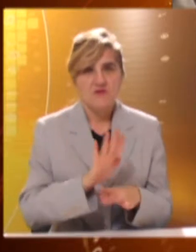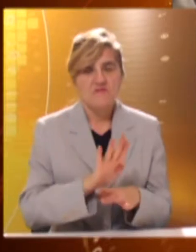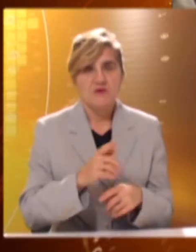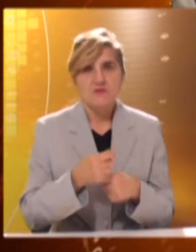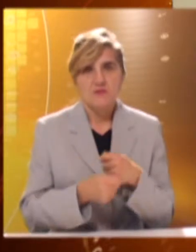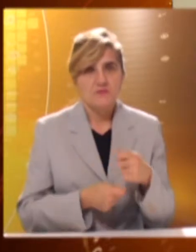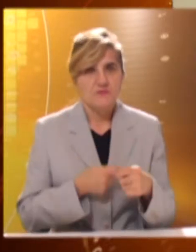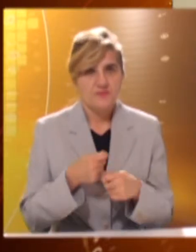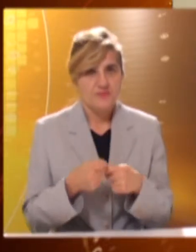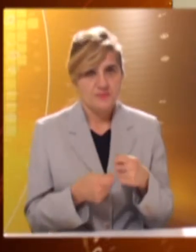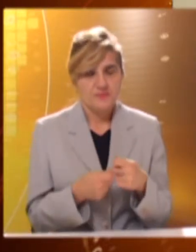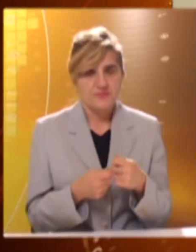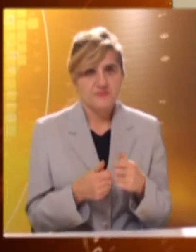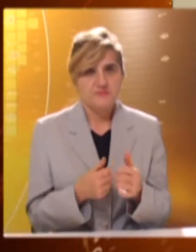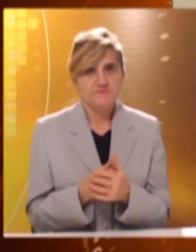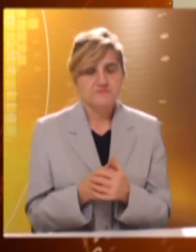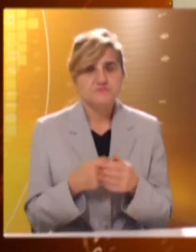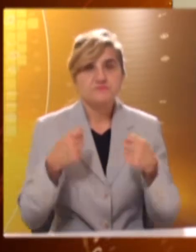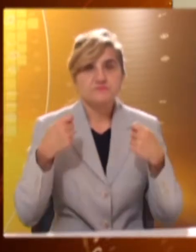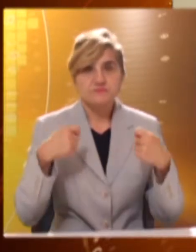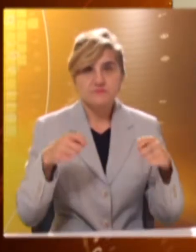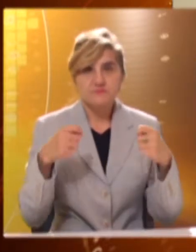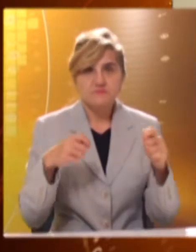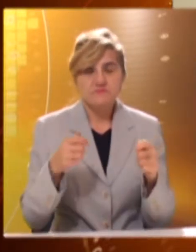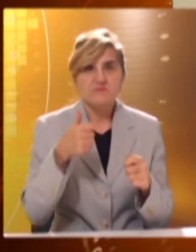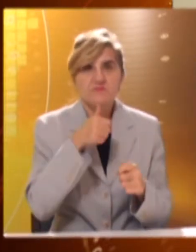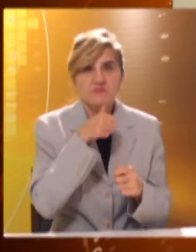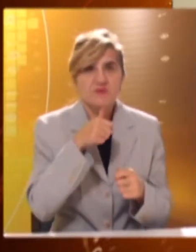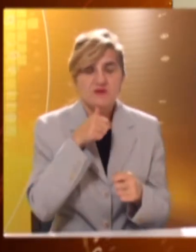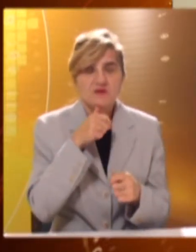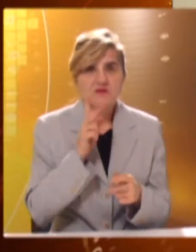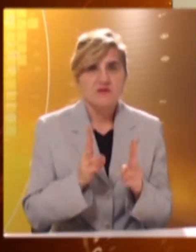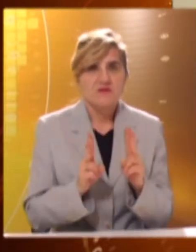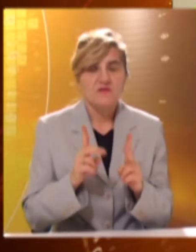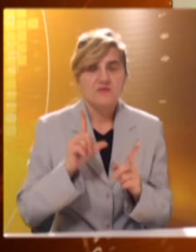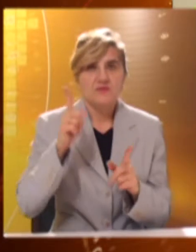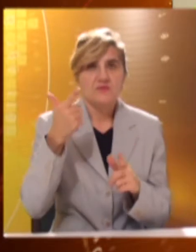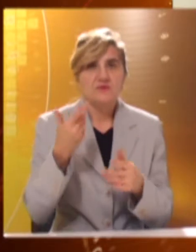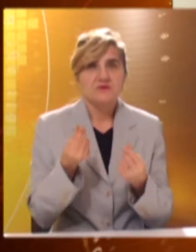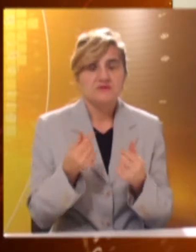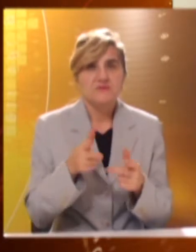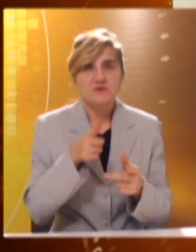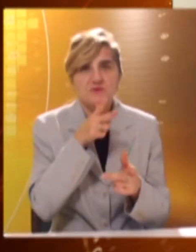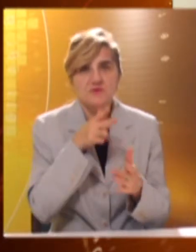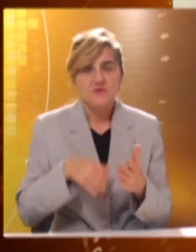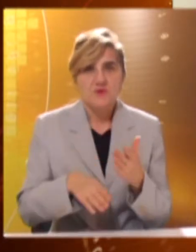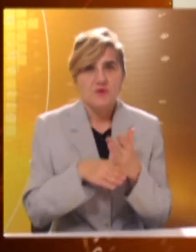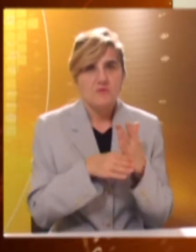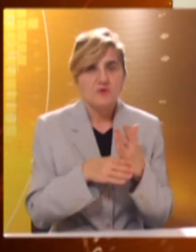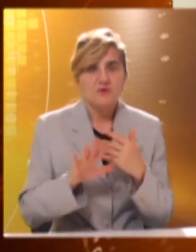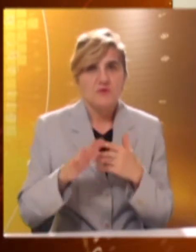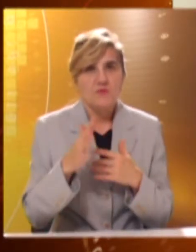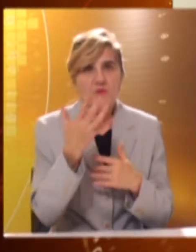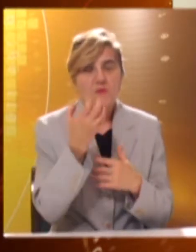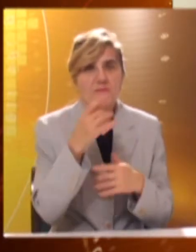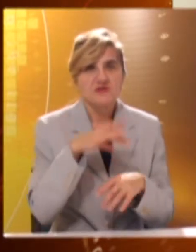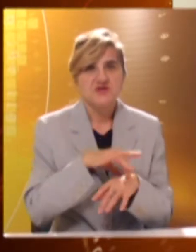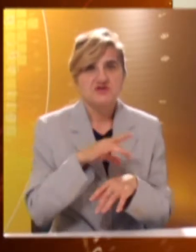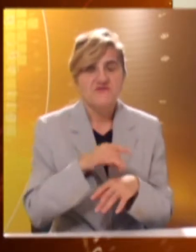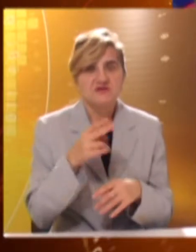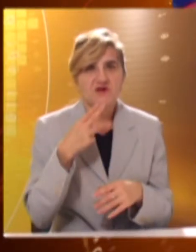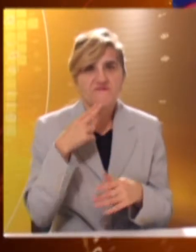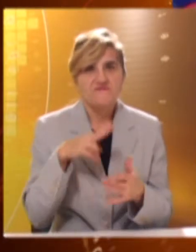projekt. Izgradnja objekta u Subotici samo je deo projekta Švajcarske podrške Srbiji, čija je ukupna vrednost oko 500.000